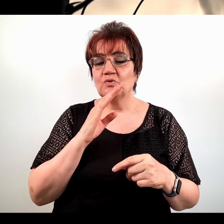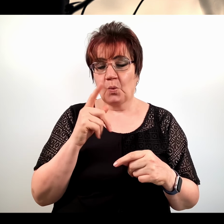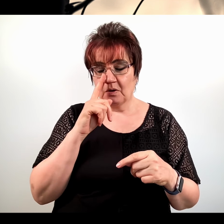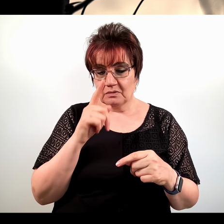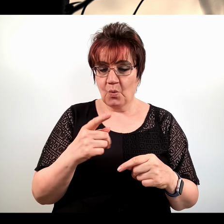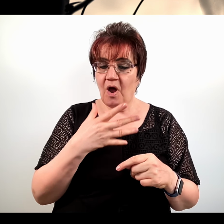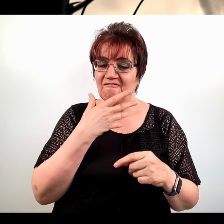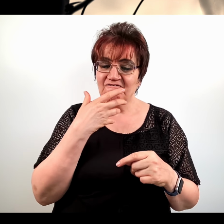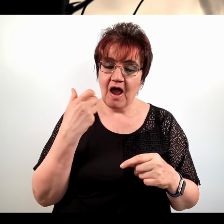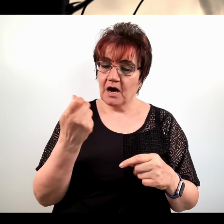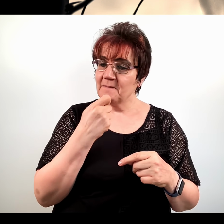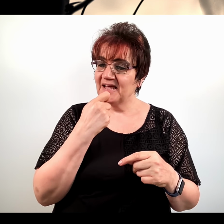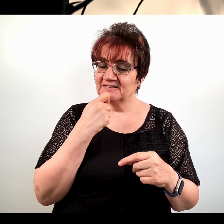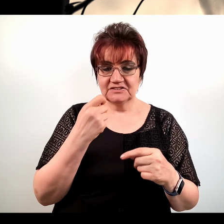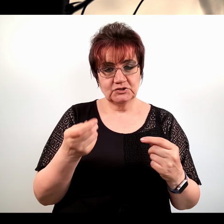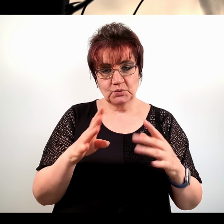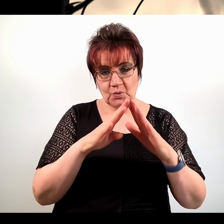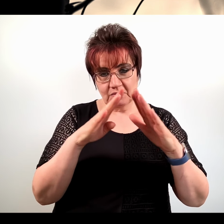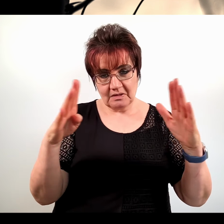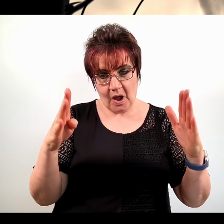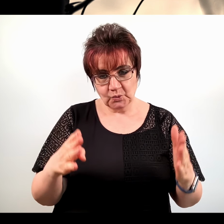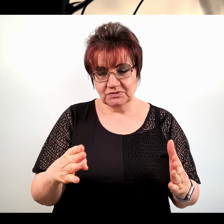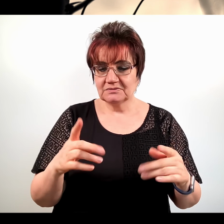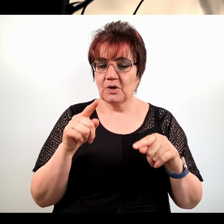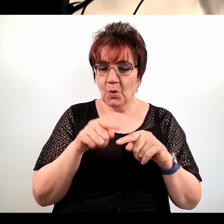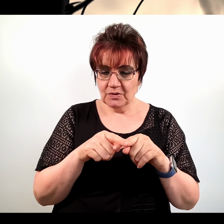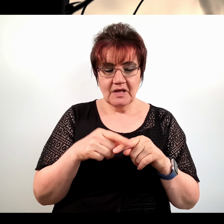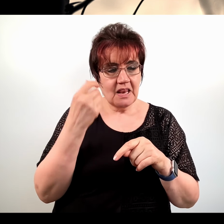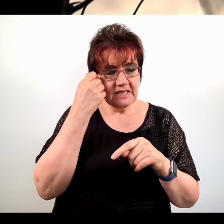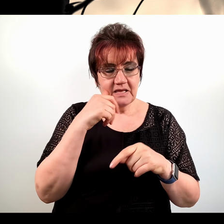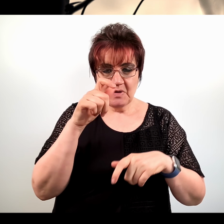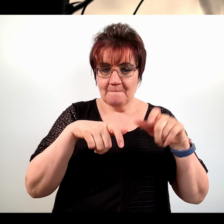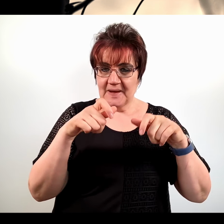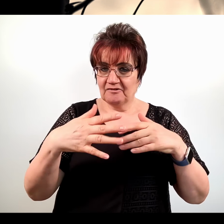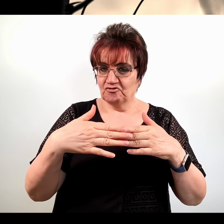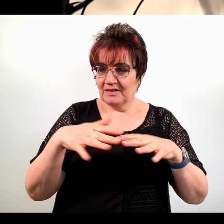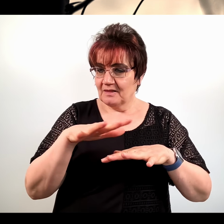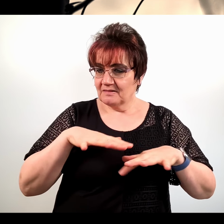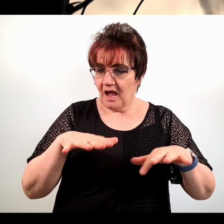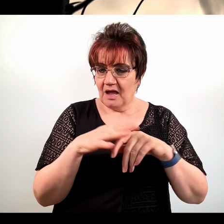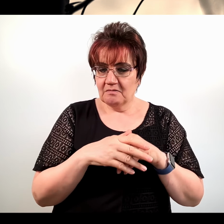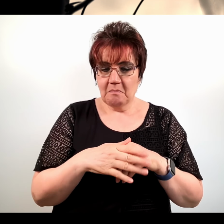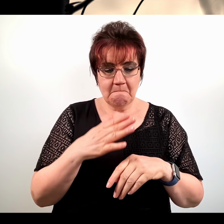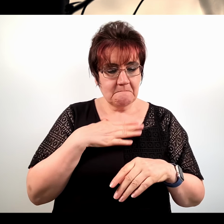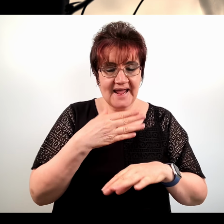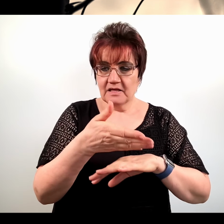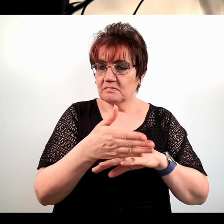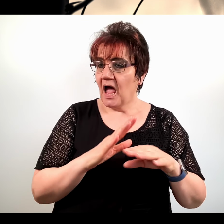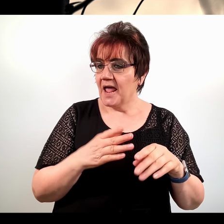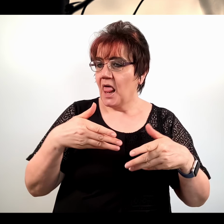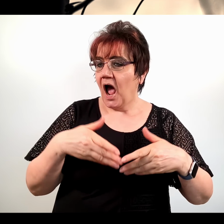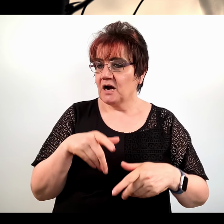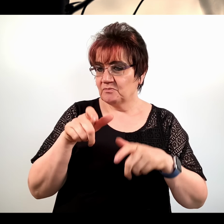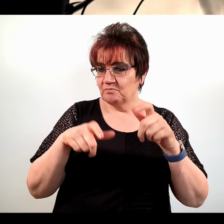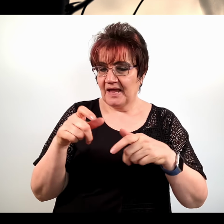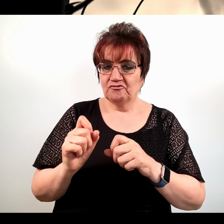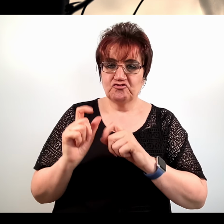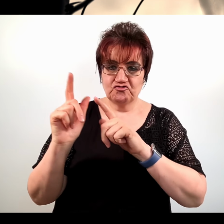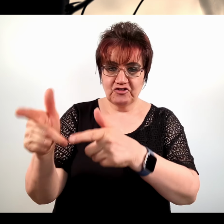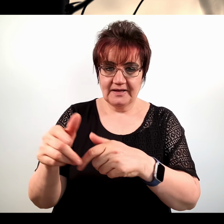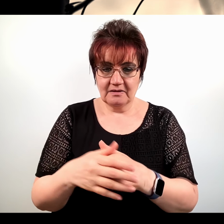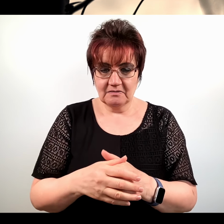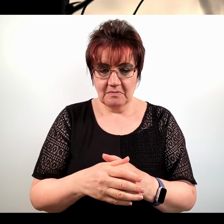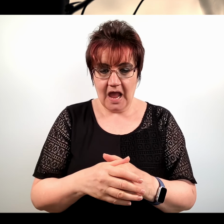Dach über dem Kopf, ein warmes Essen und gute, liebe Menschen um mich herum. Verschenke meinen Anteil an die Armen